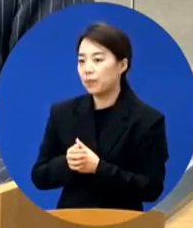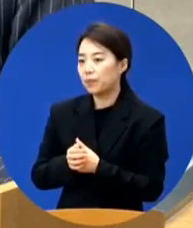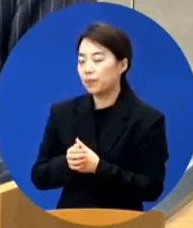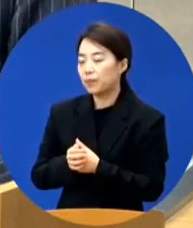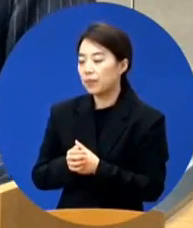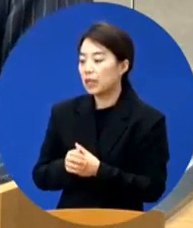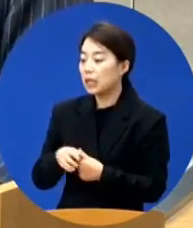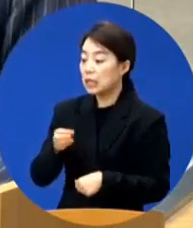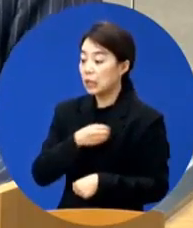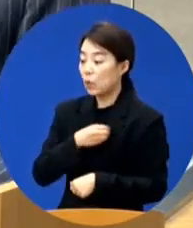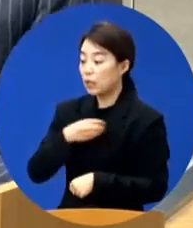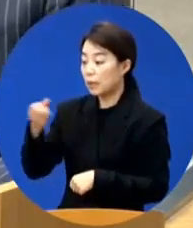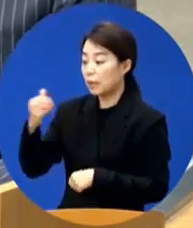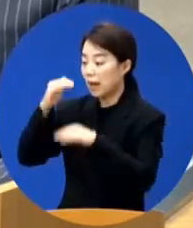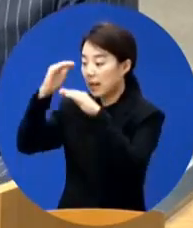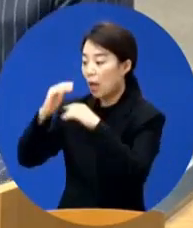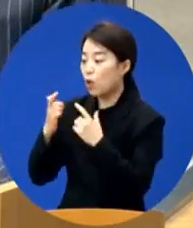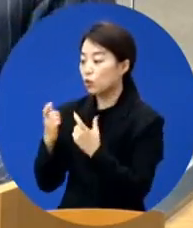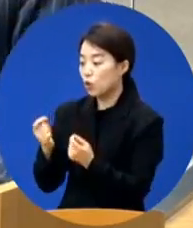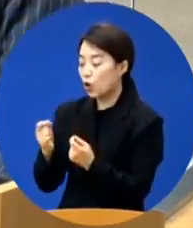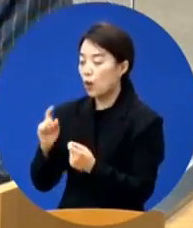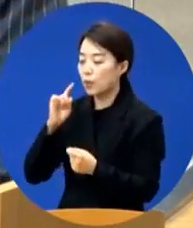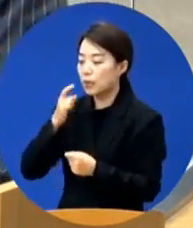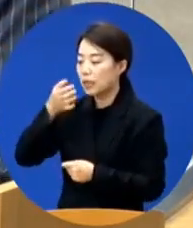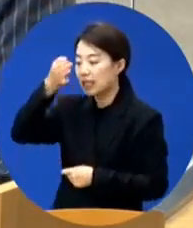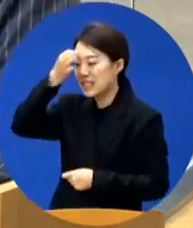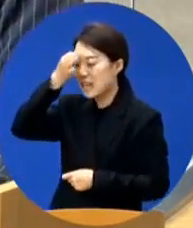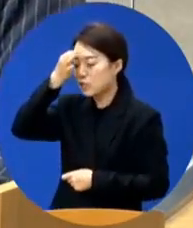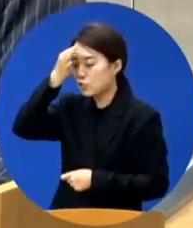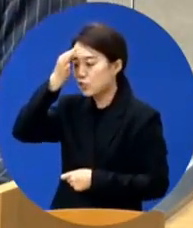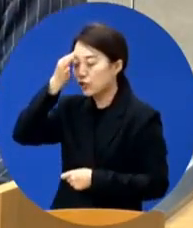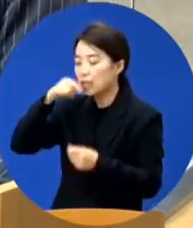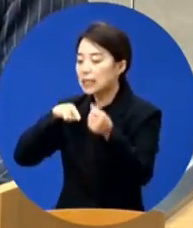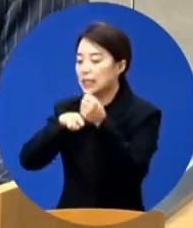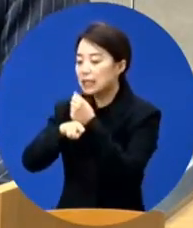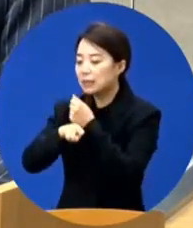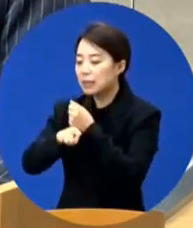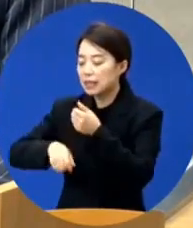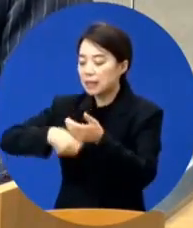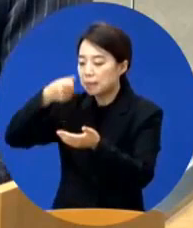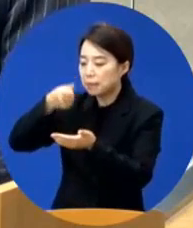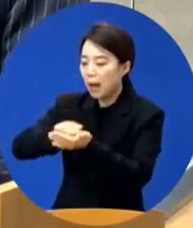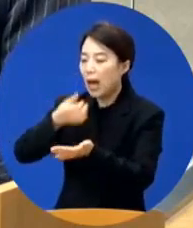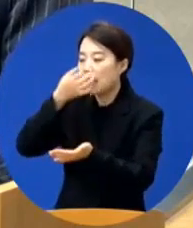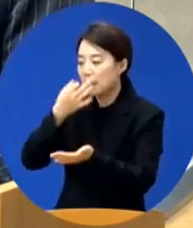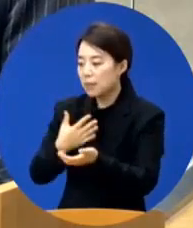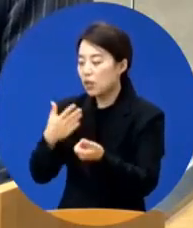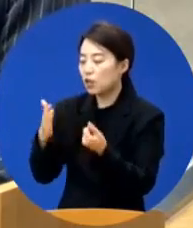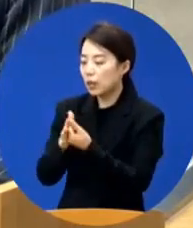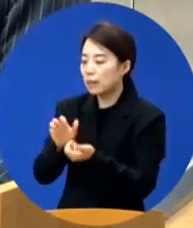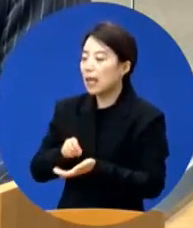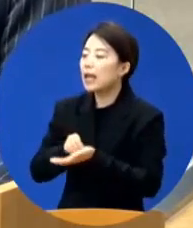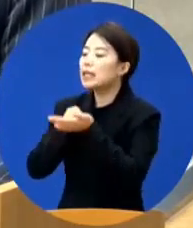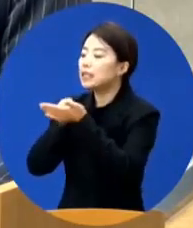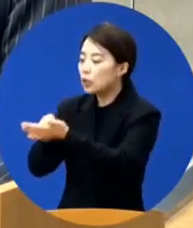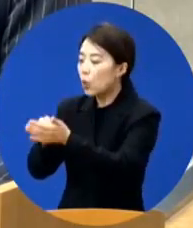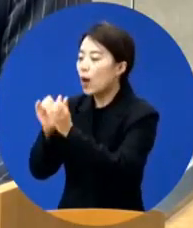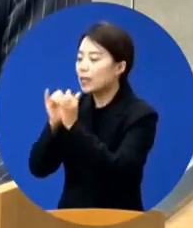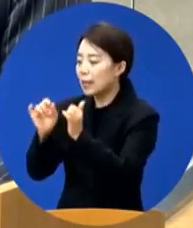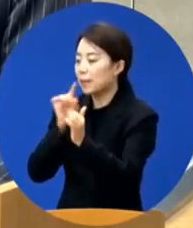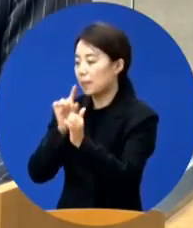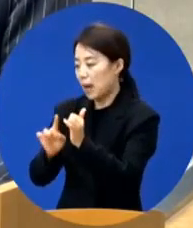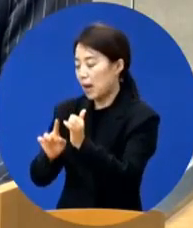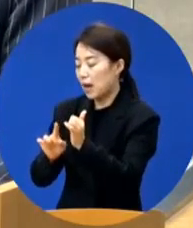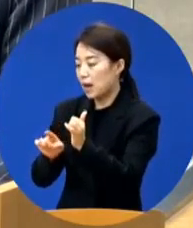의원님 말씀하신 것처럼 예술이라고 하는 정의를 한정질 수 없기 때문에 그 증명을 갖고 있는 분을 했어요. 그렇기 때문에 안 가지고